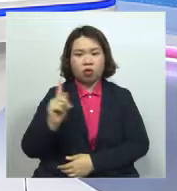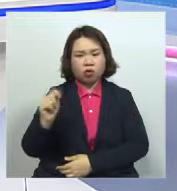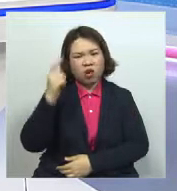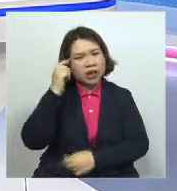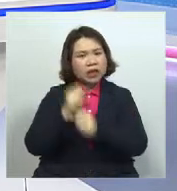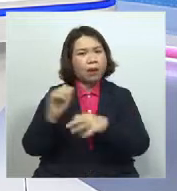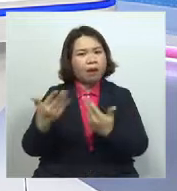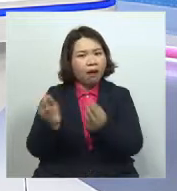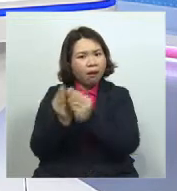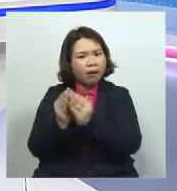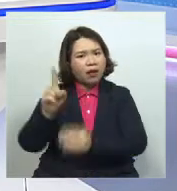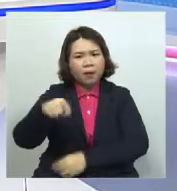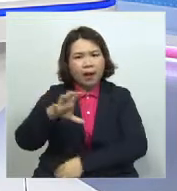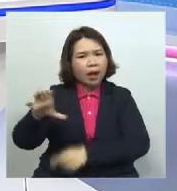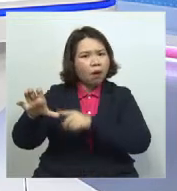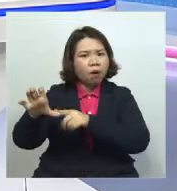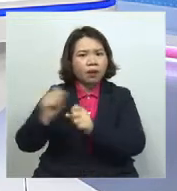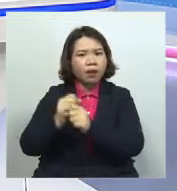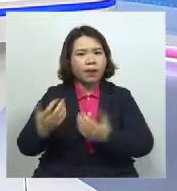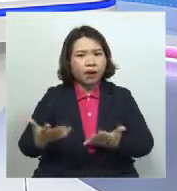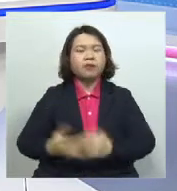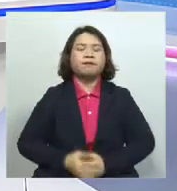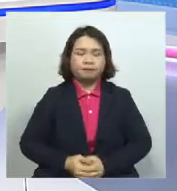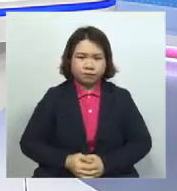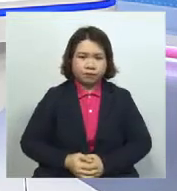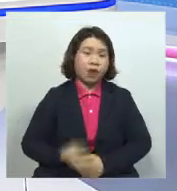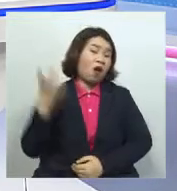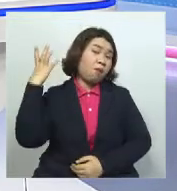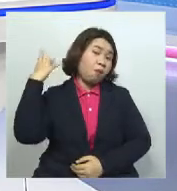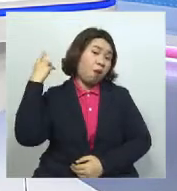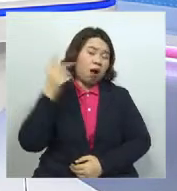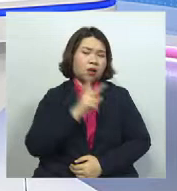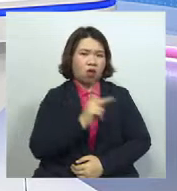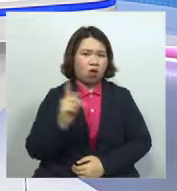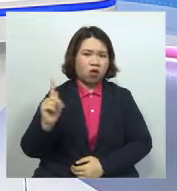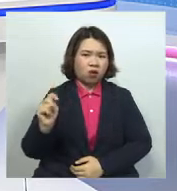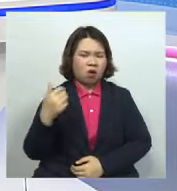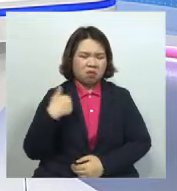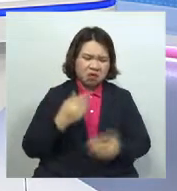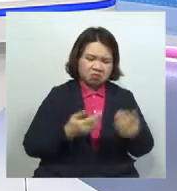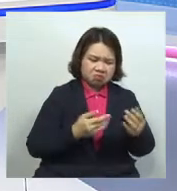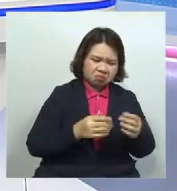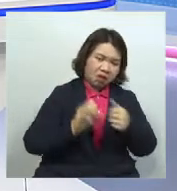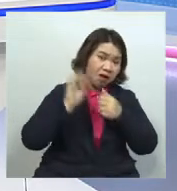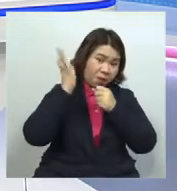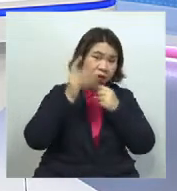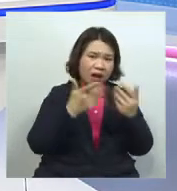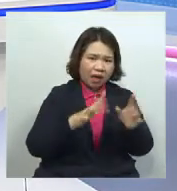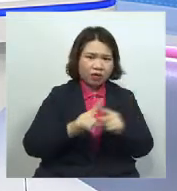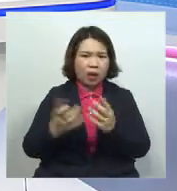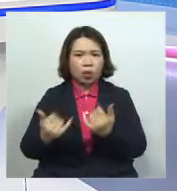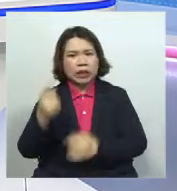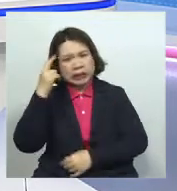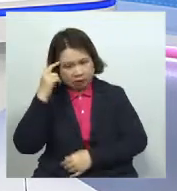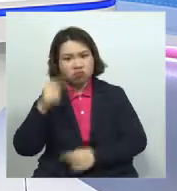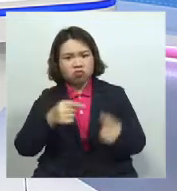ับ 1,500 เสียงตรงนี้ใช่ ตอนแรกเมอวานที่เราฟงตอนเย็บอกว่าตอนก็พลงคุยกัอยู่แล้วก็เหนวาวันนี้ก็คงจะ